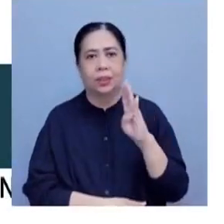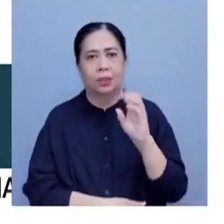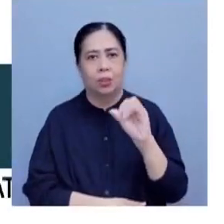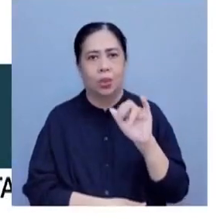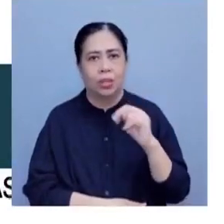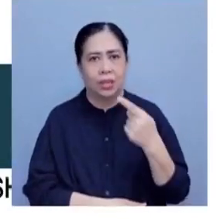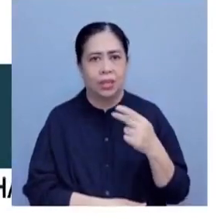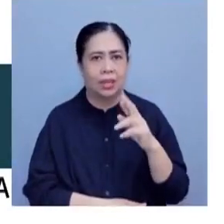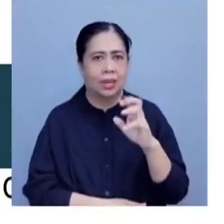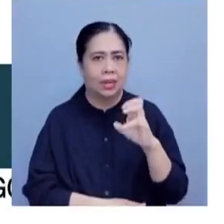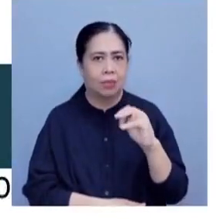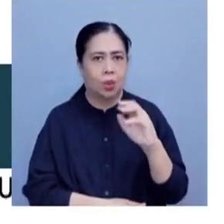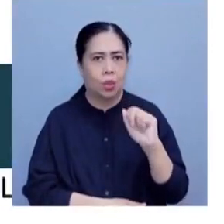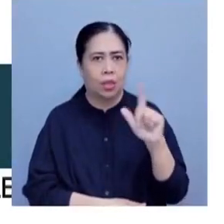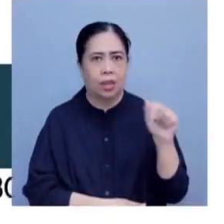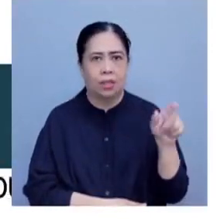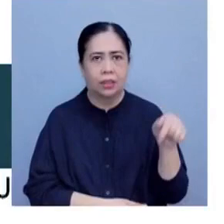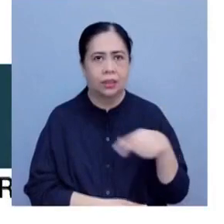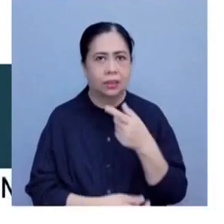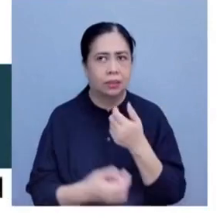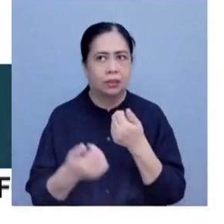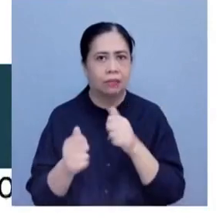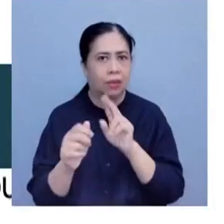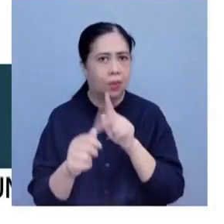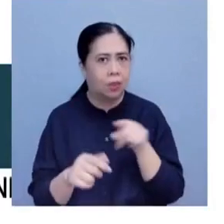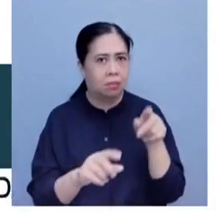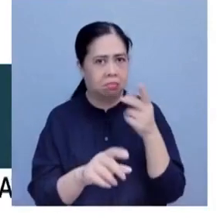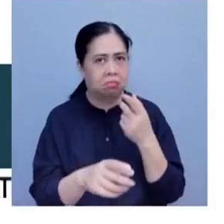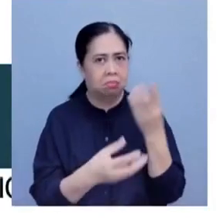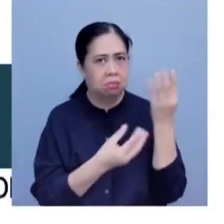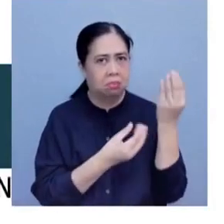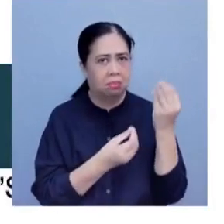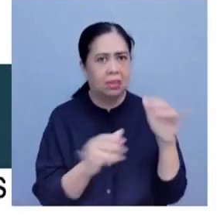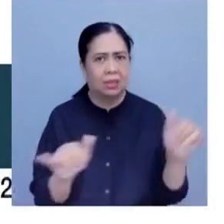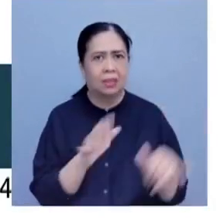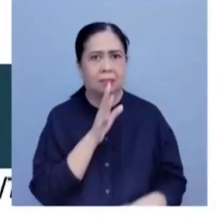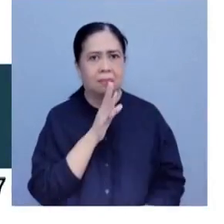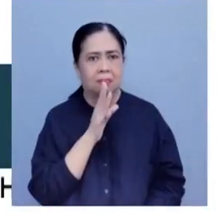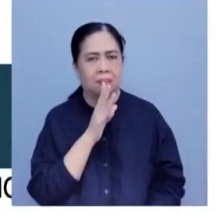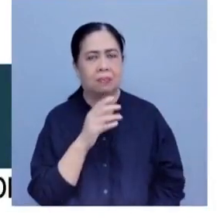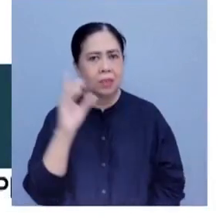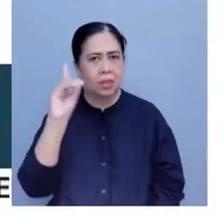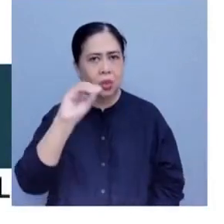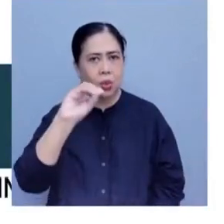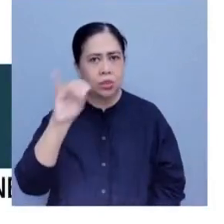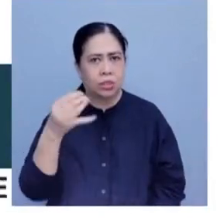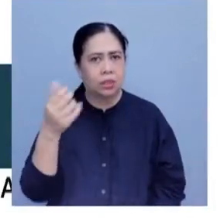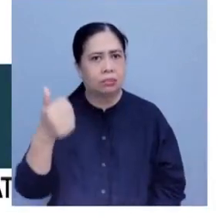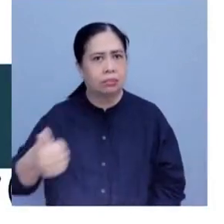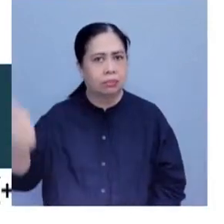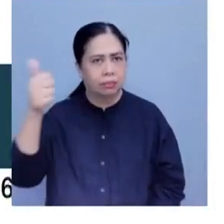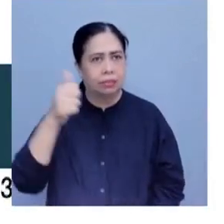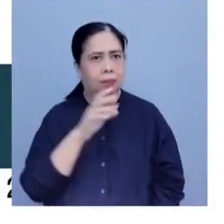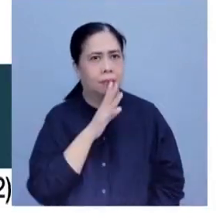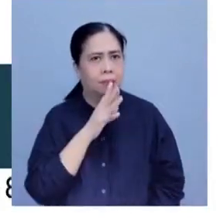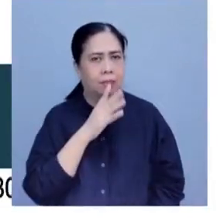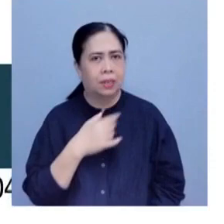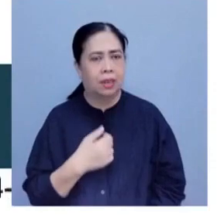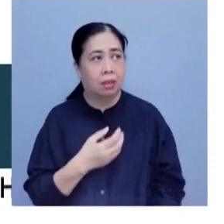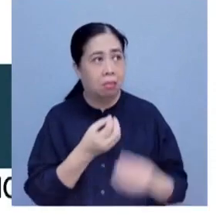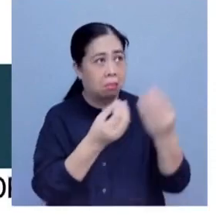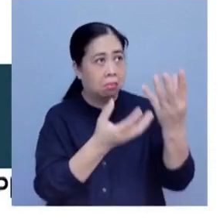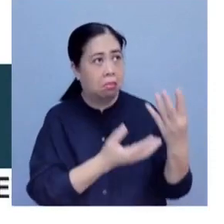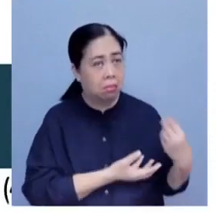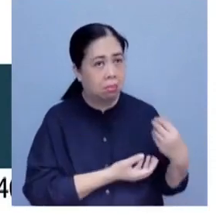ang nagpa-follow up kung kailan uulin, kung kailan. Yun din ang sinasabi ni Remulla sa kanila. I'm just getting an